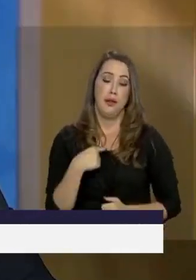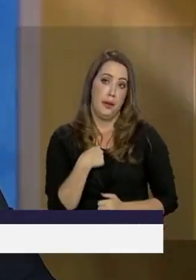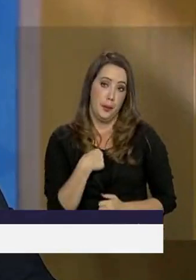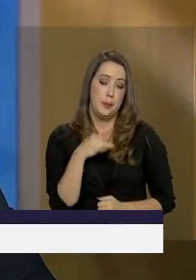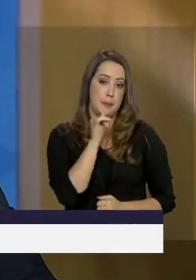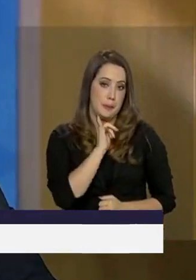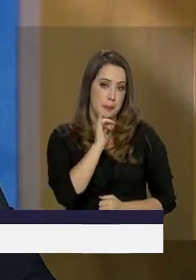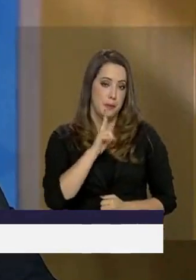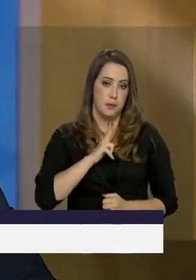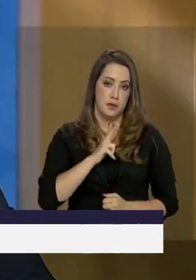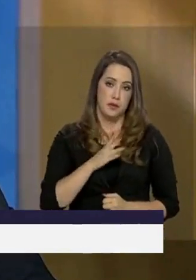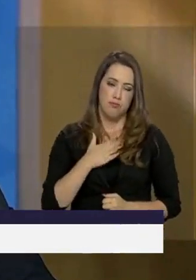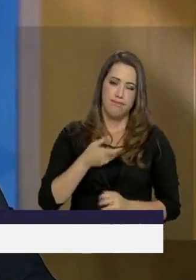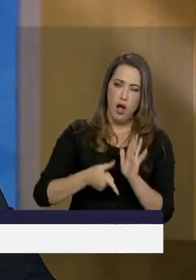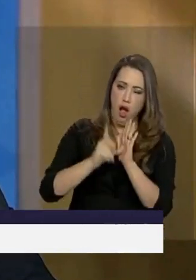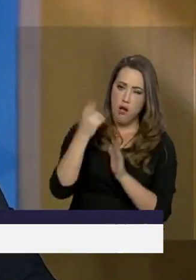caso particular.